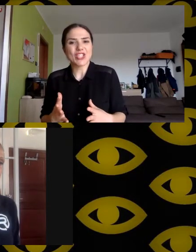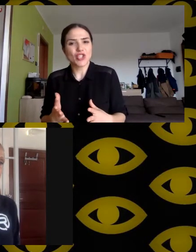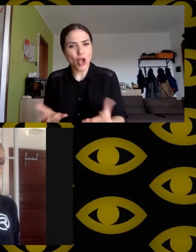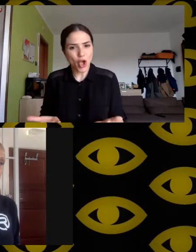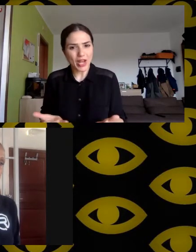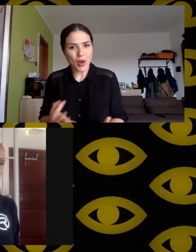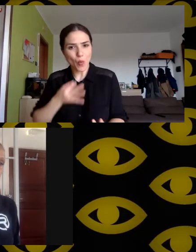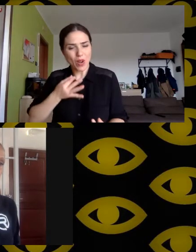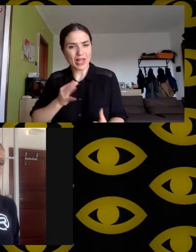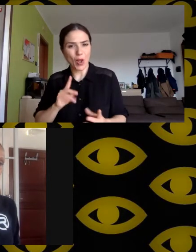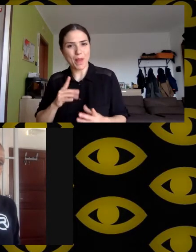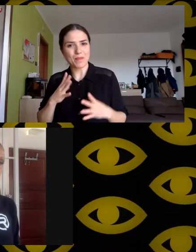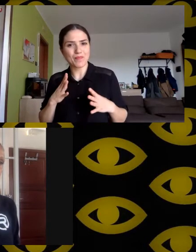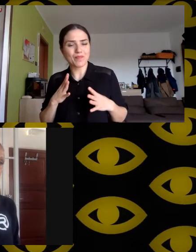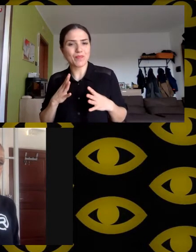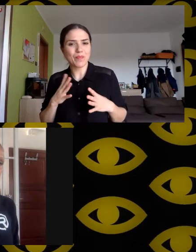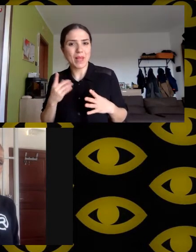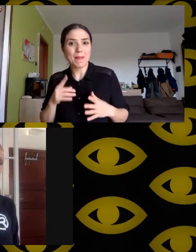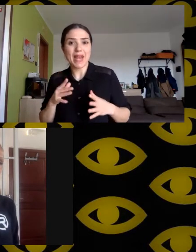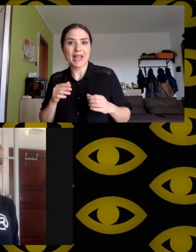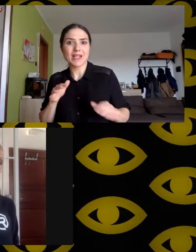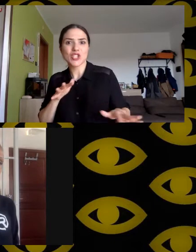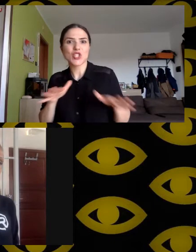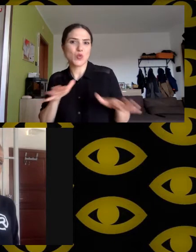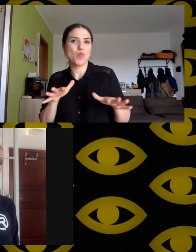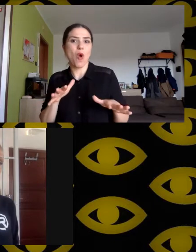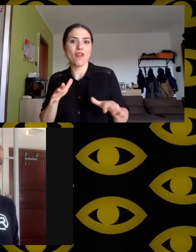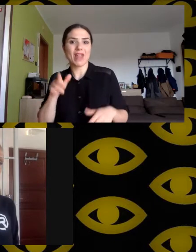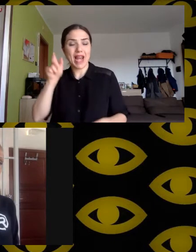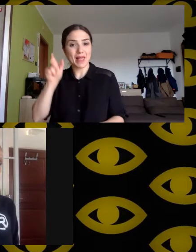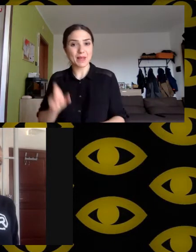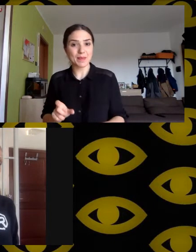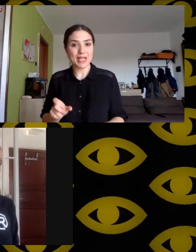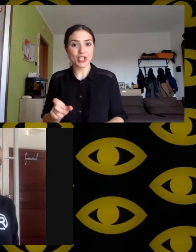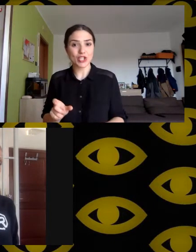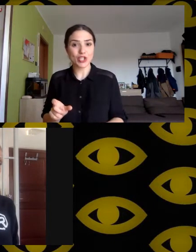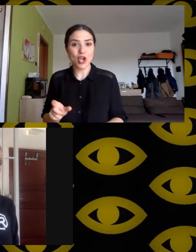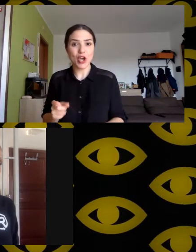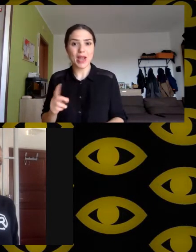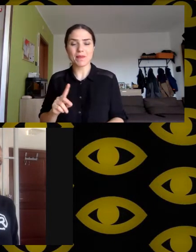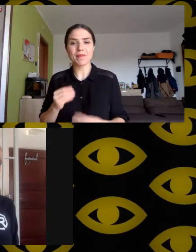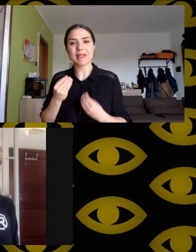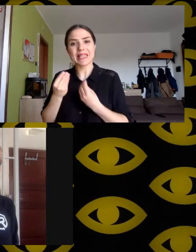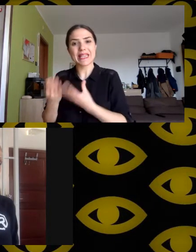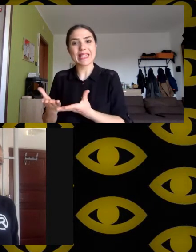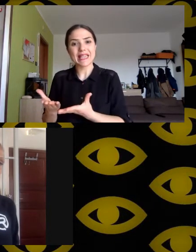di smuovere le persone e